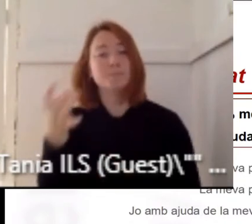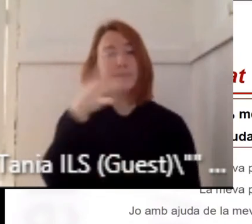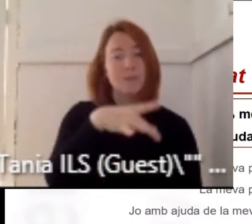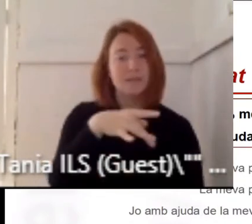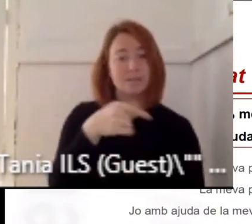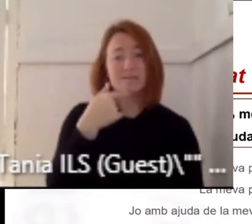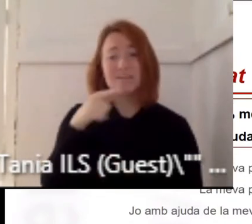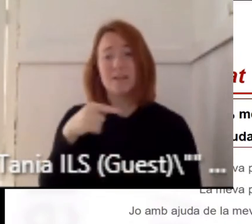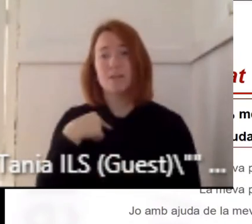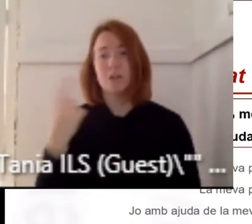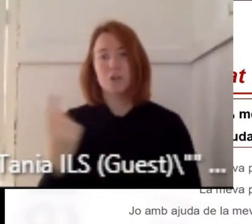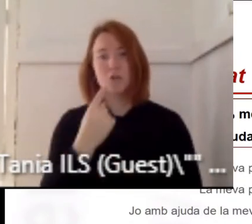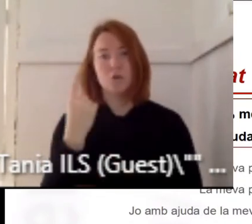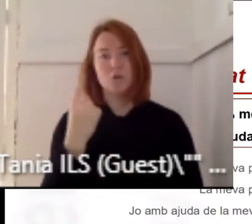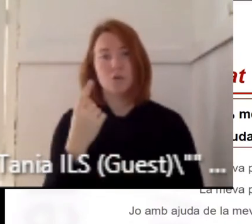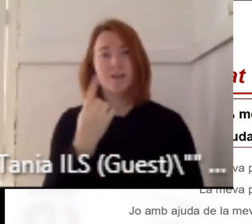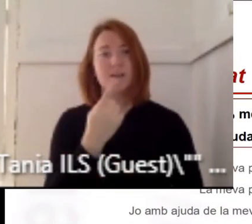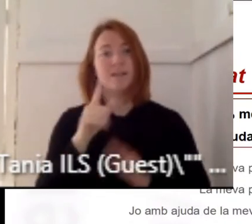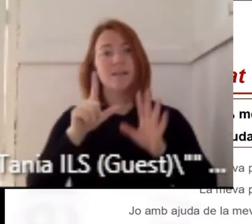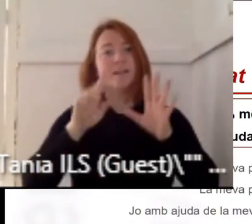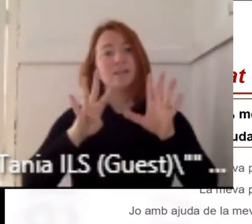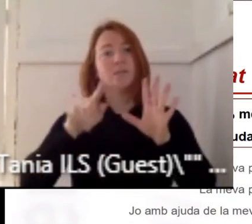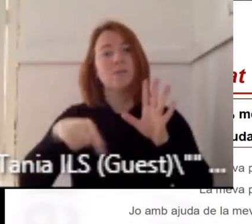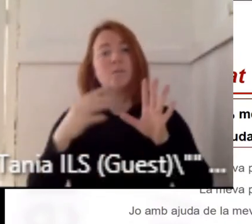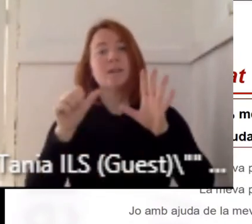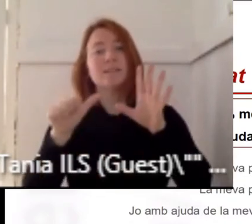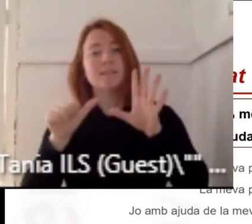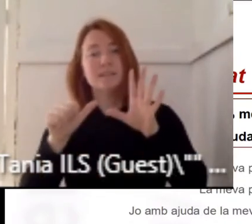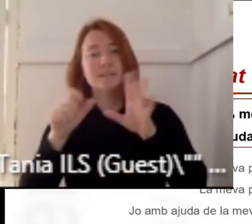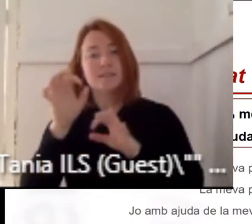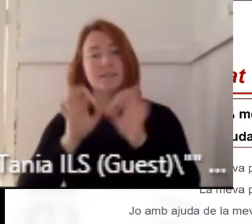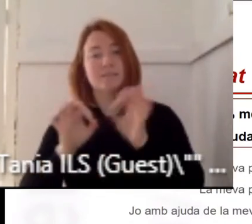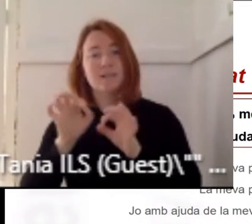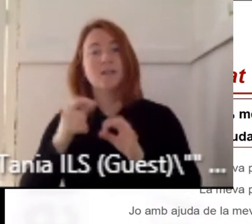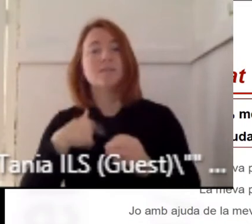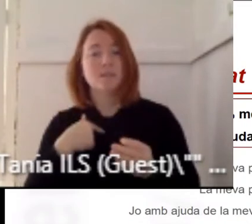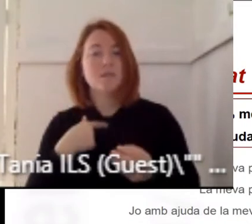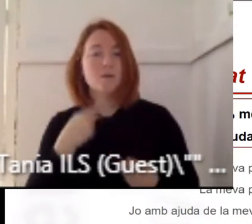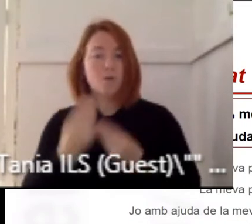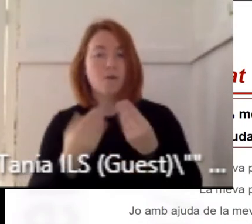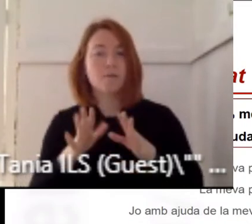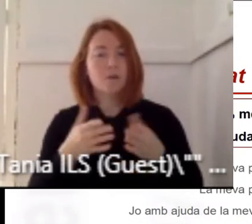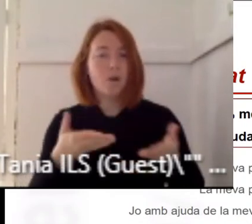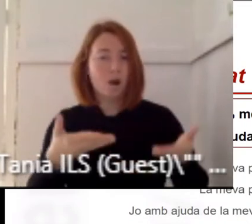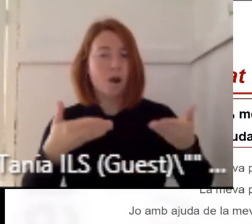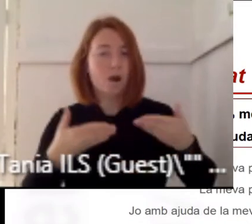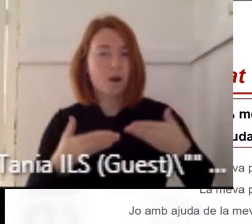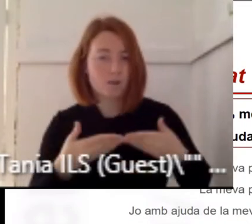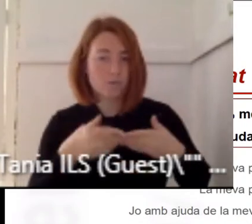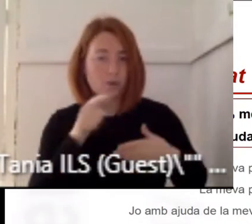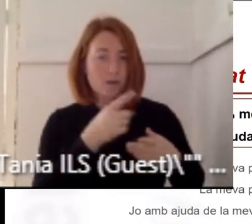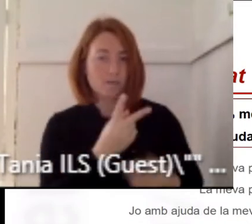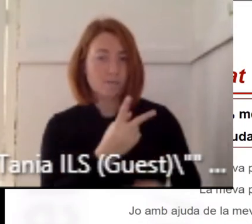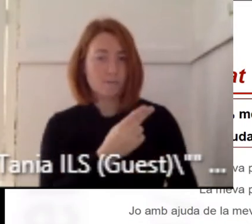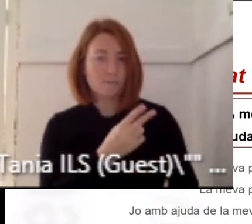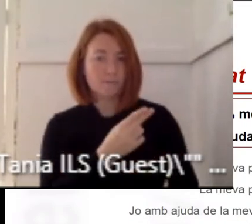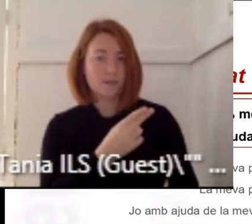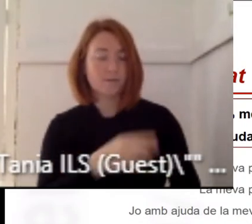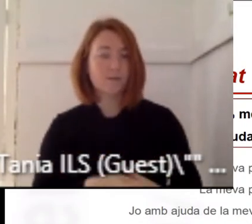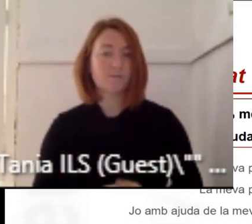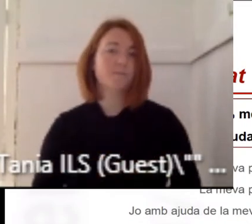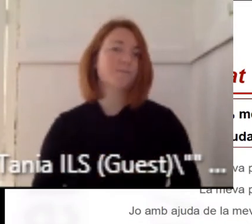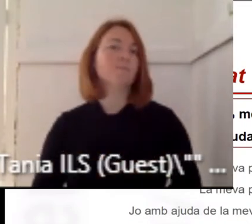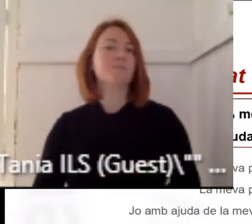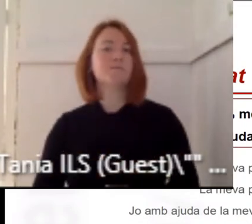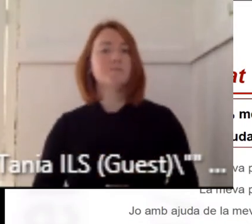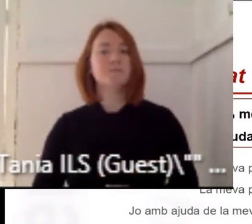soles i en un 19,6% més que les realitzen elles amb l'ajuda de la seva parella. Si ens fixem també doncs, això, en les persones